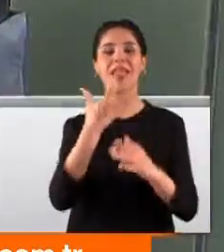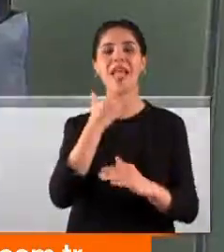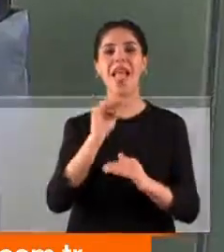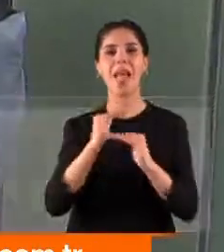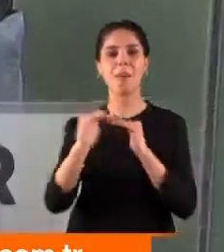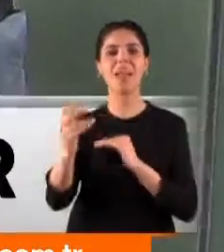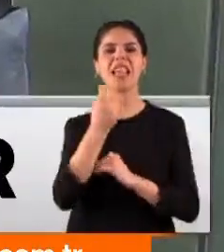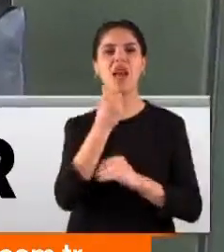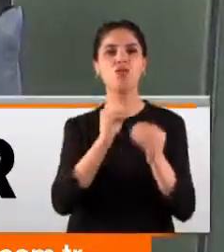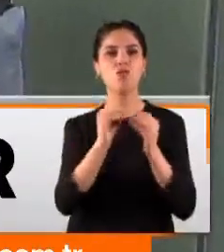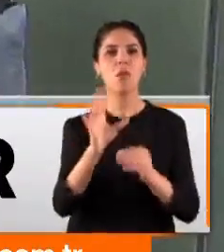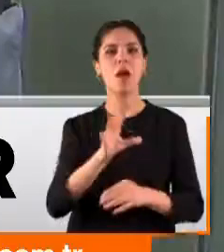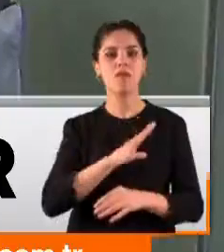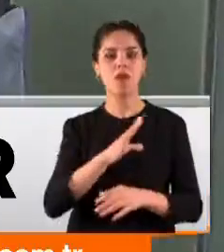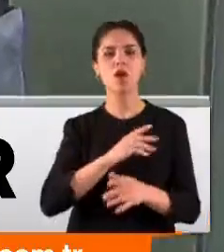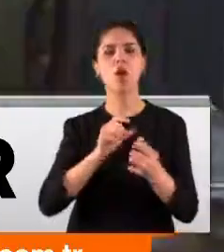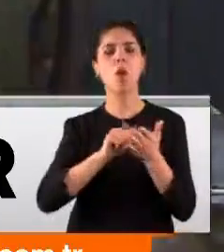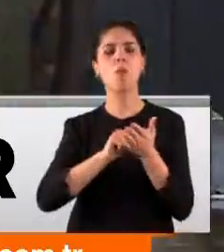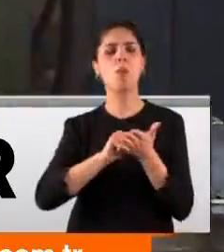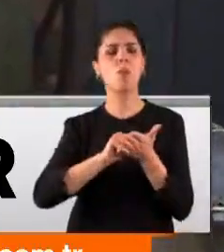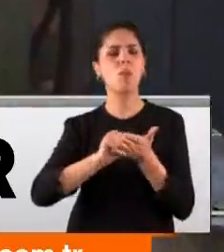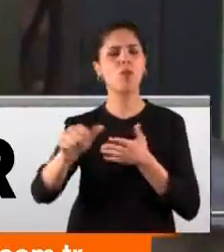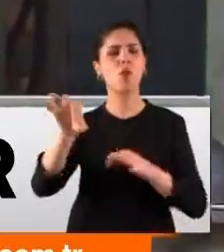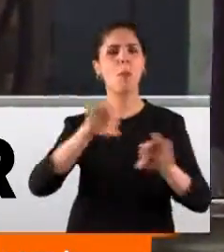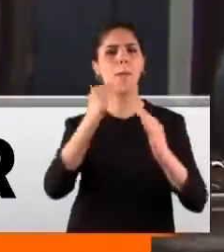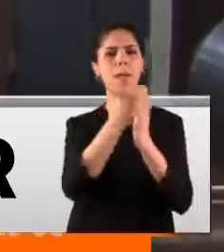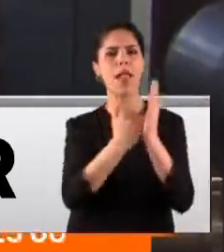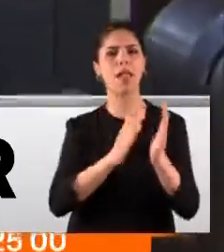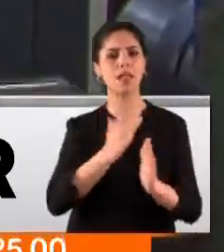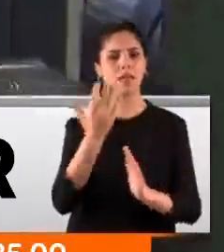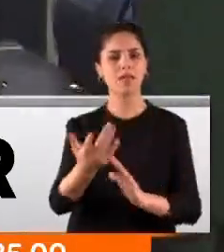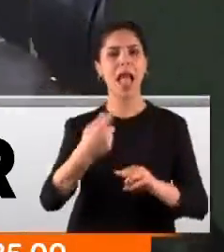yaşa takılanlarla ilgili. Tüm formüller masada. Yıl bitmeden EYT